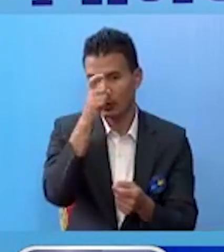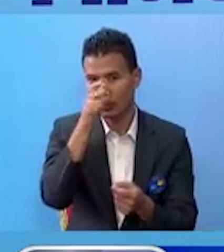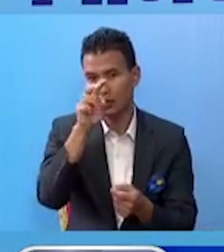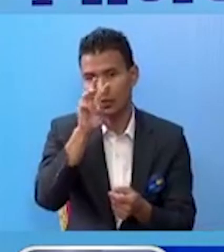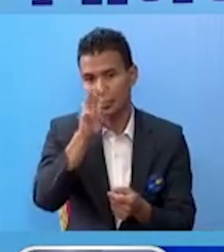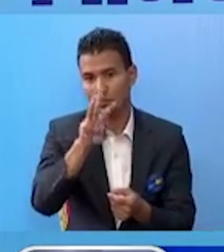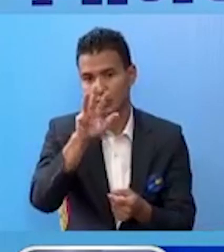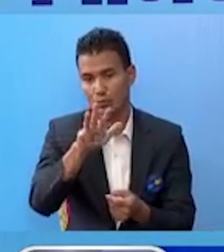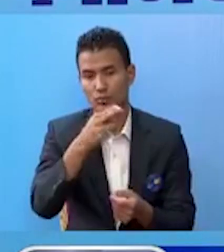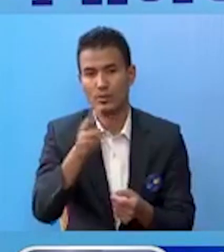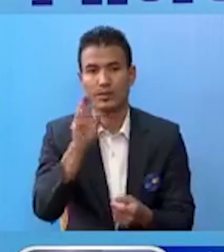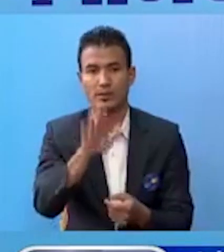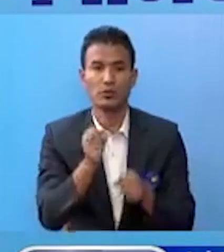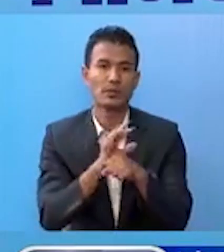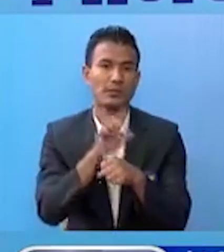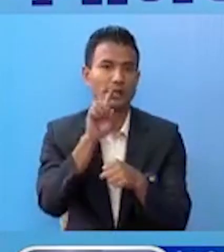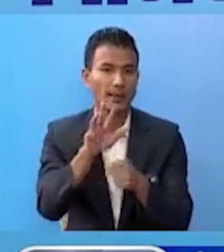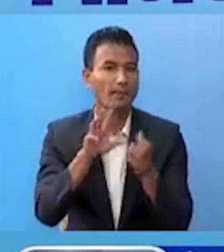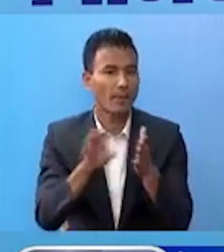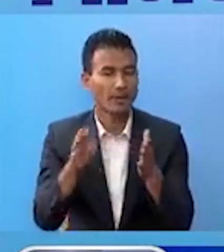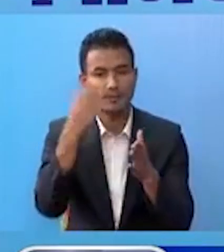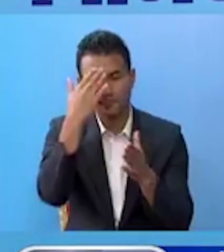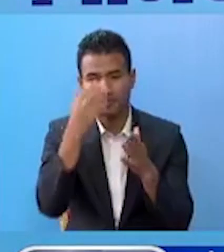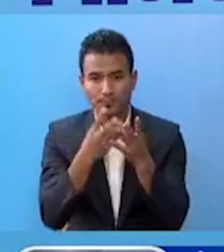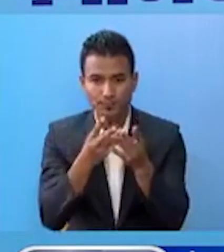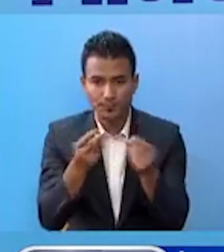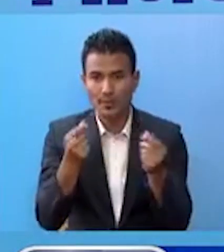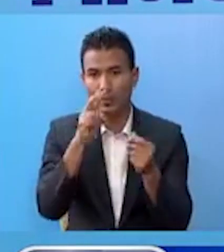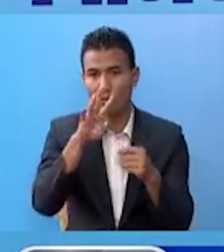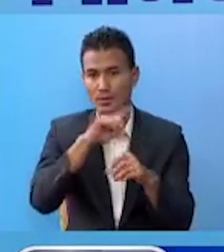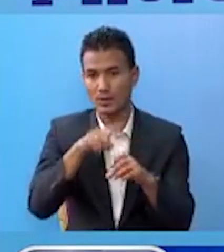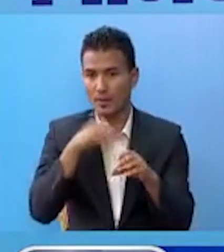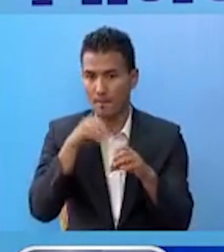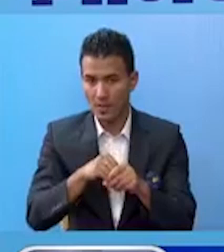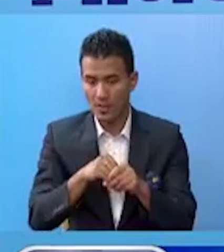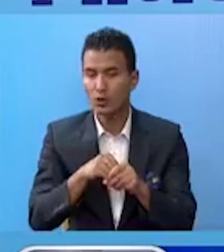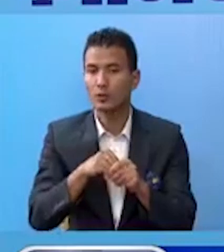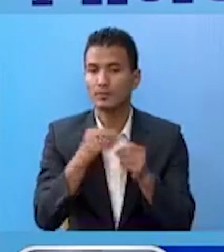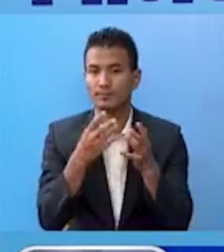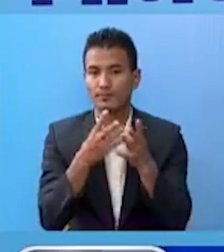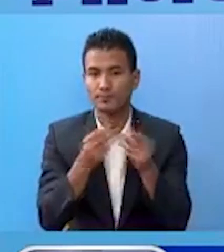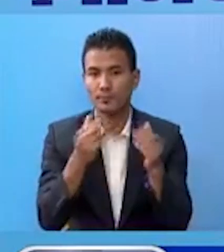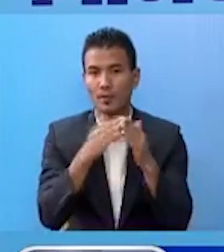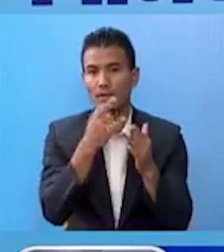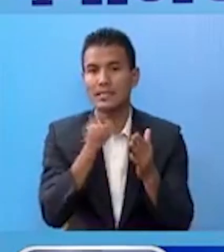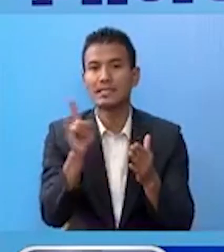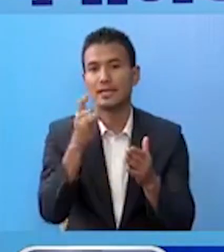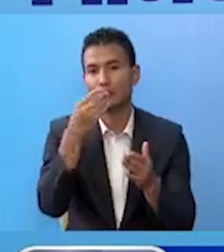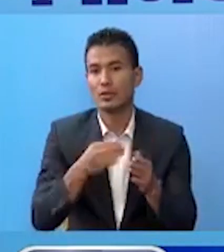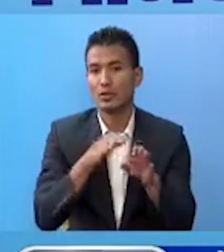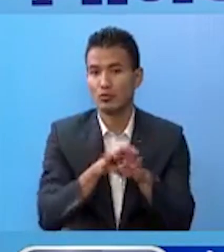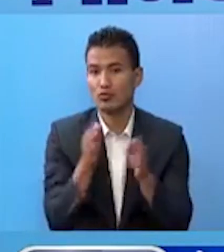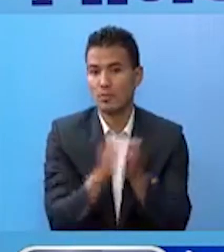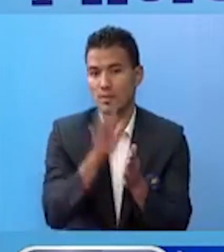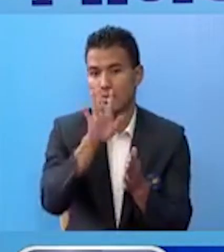8,239 रहेको छ। COVID-19बाट संक्रमण मुक्त भई गत 24 घण्टामा डिस्चार्ज हुनुहुनेहरूमा